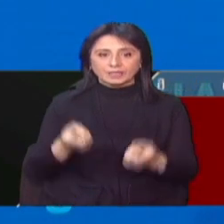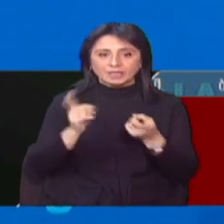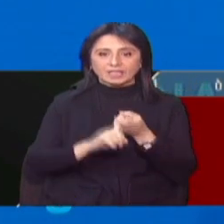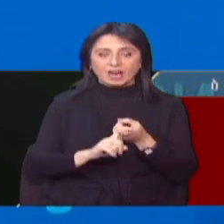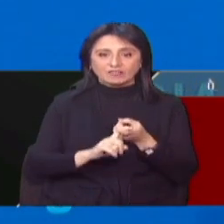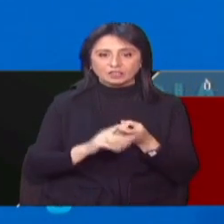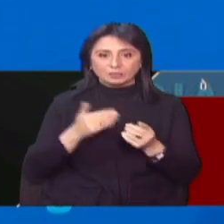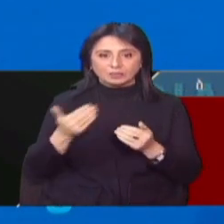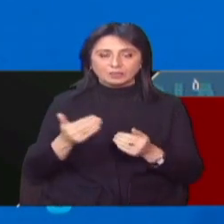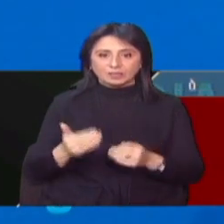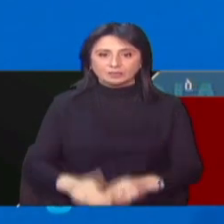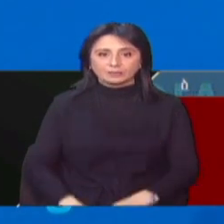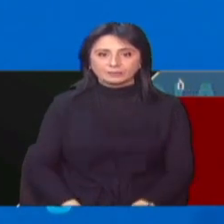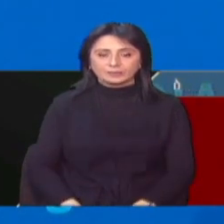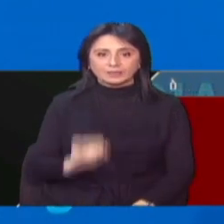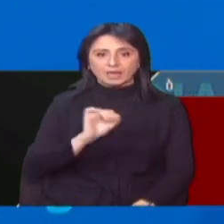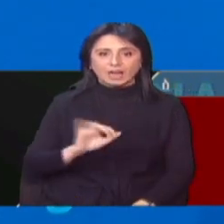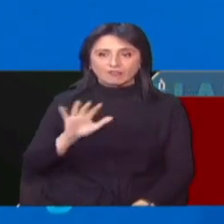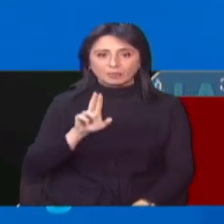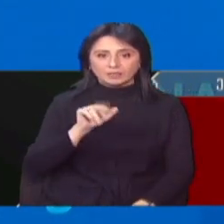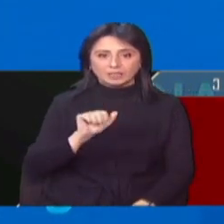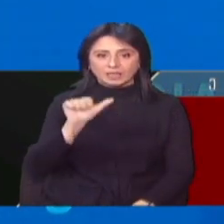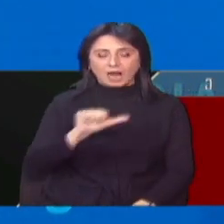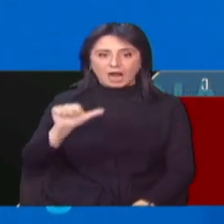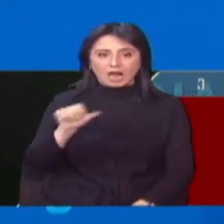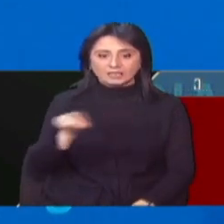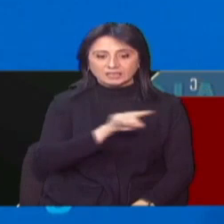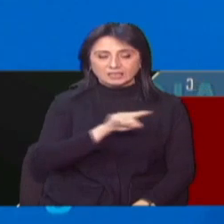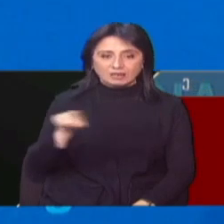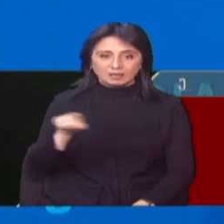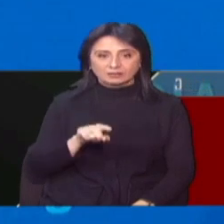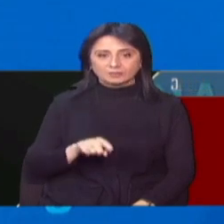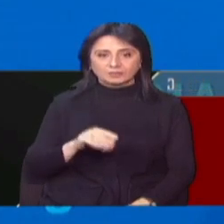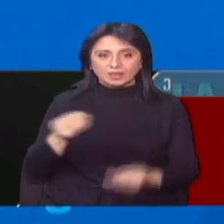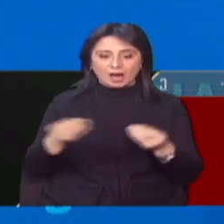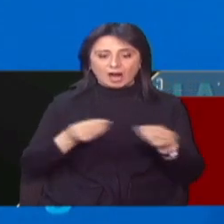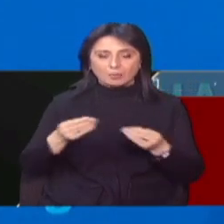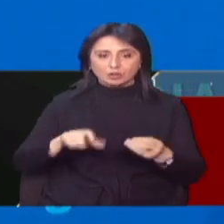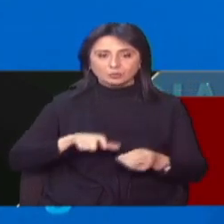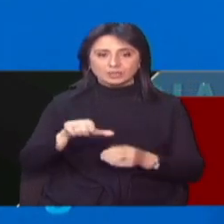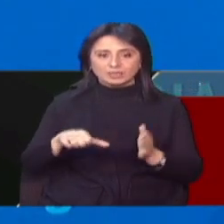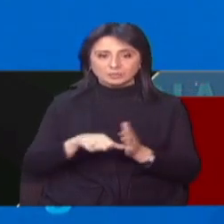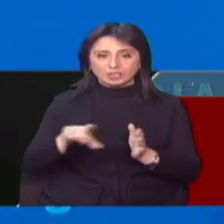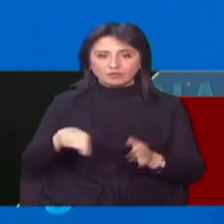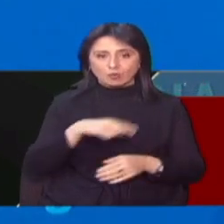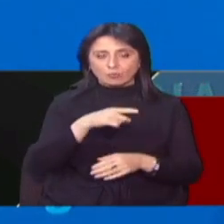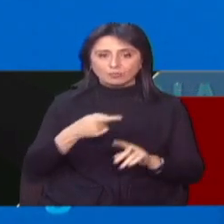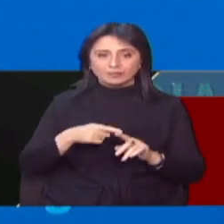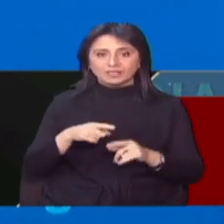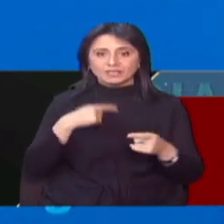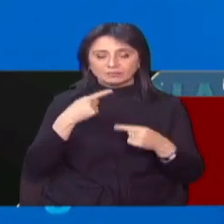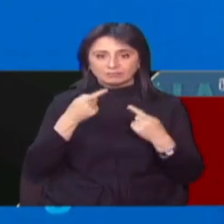დაკავშირების მხრივ ევროპასა და აზიას შორის აბრეშუმის გზის მეშვეობით ამ საკითხებზე